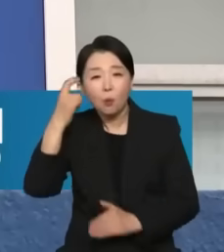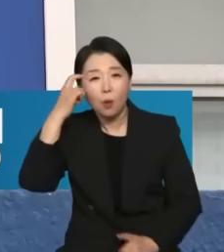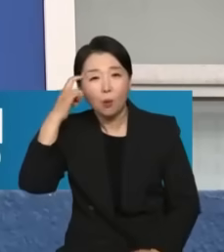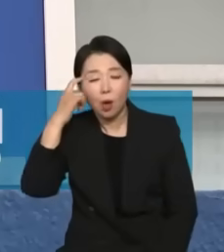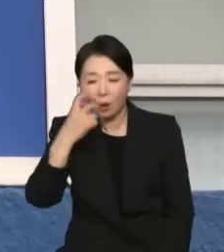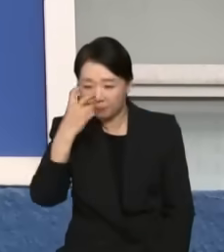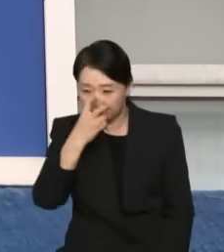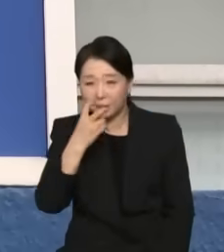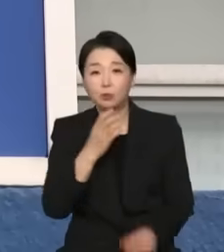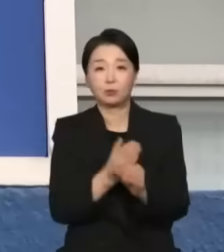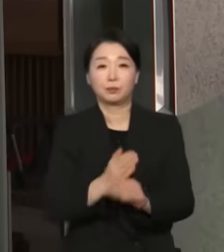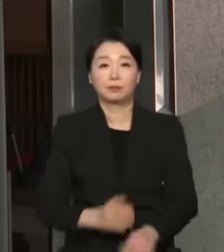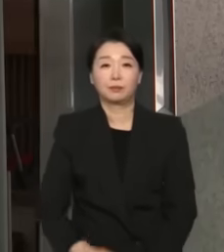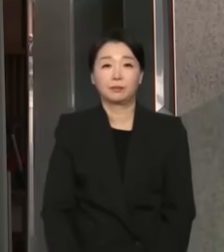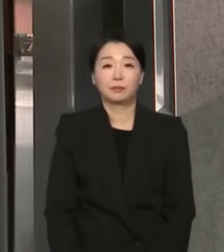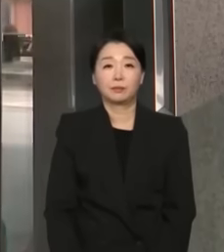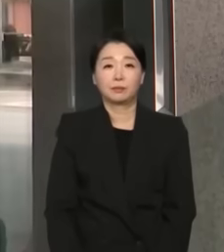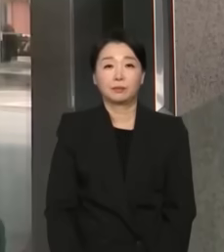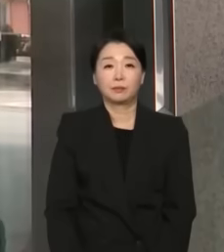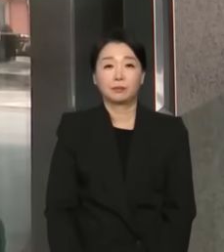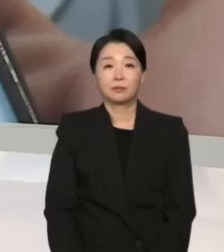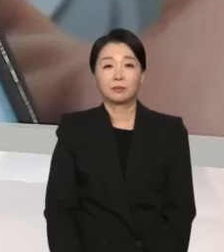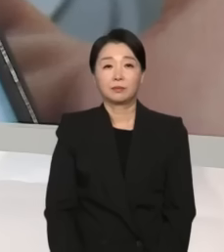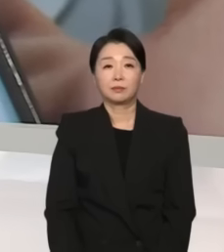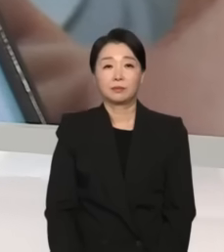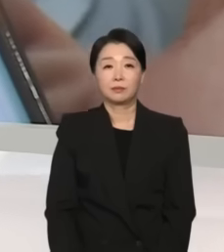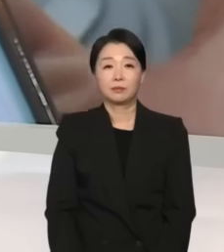등을 조사하고 있습니다.